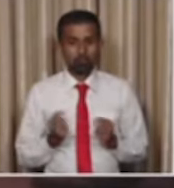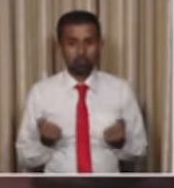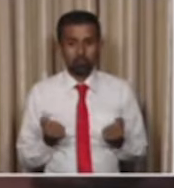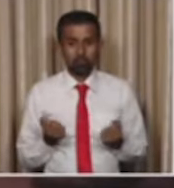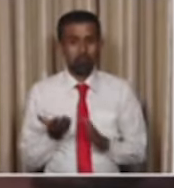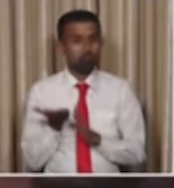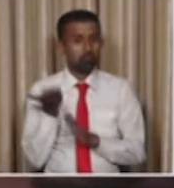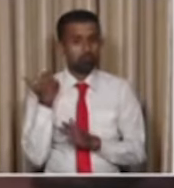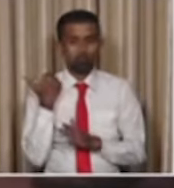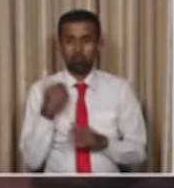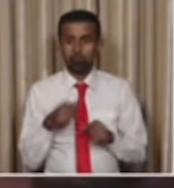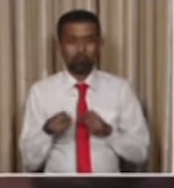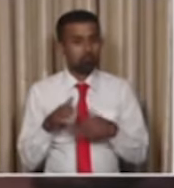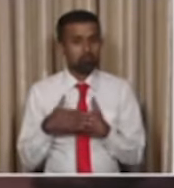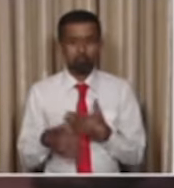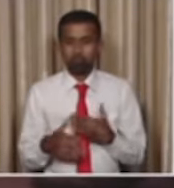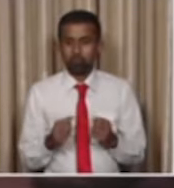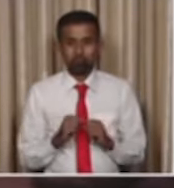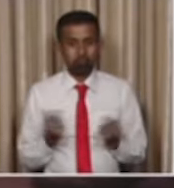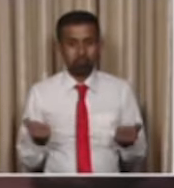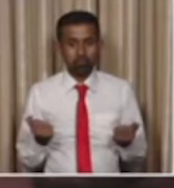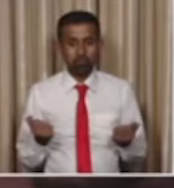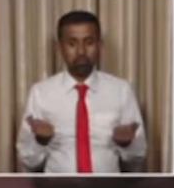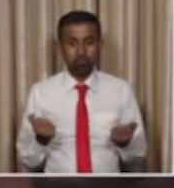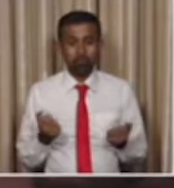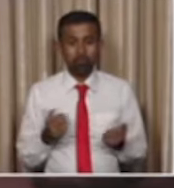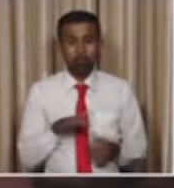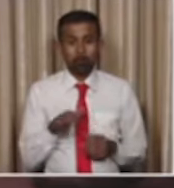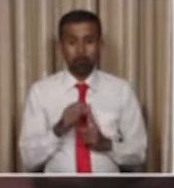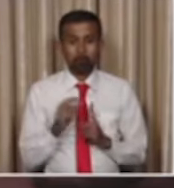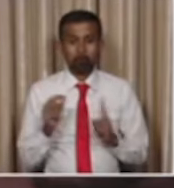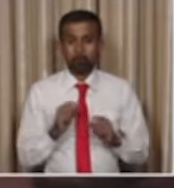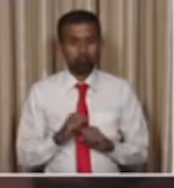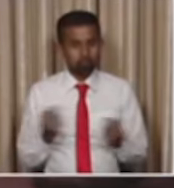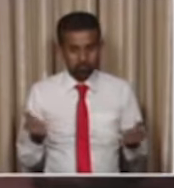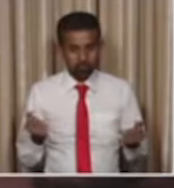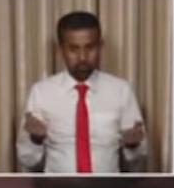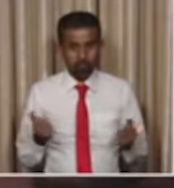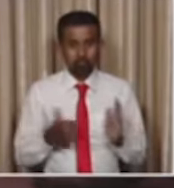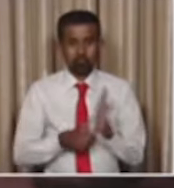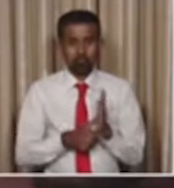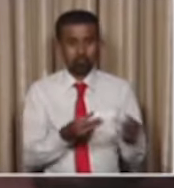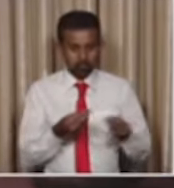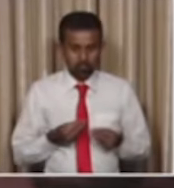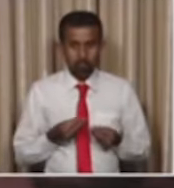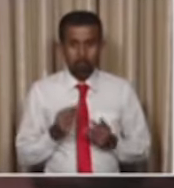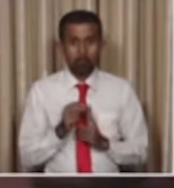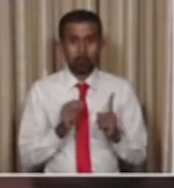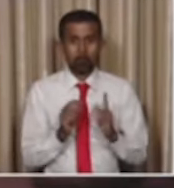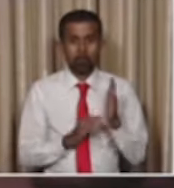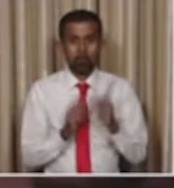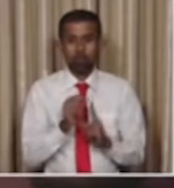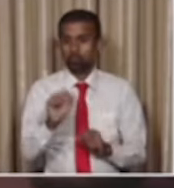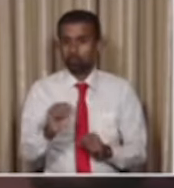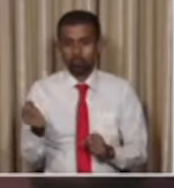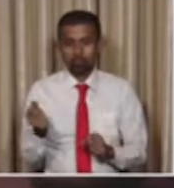නැහැ. මීට කලින් කවදාවත් මේක සිද්ධු වුණේ නෑ. සිද්ධ වෙච්ච දේ තමයි සභාව මන්ත්‍රීවරු නැත්තම් පනත ගන්නවා. පනත ගන්න මන්ත්‍රීව ඇමතිවරයා